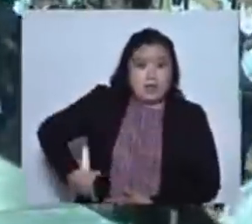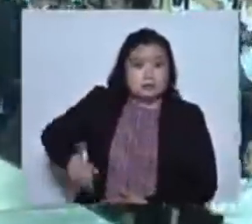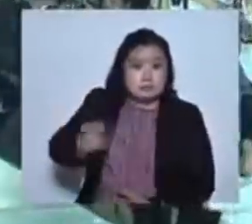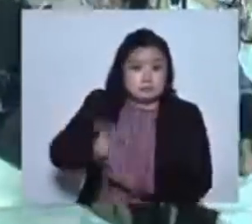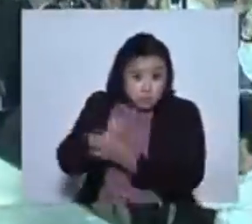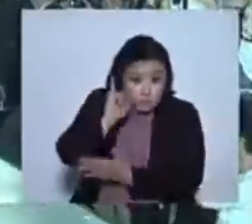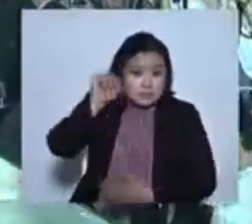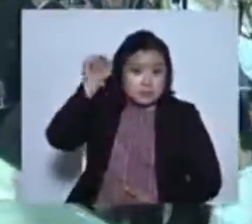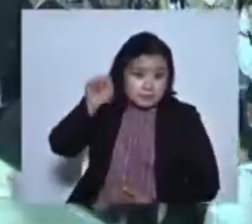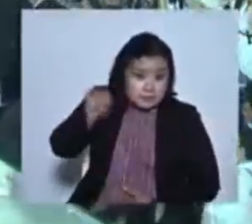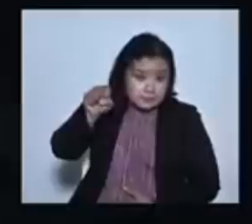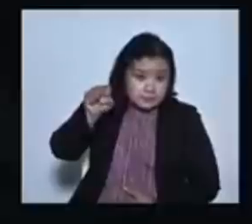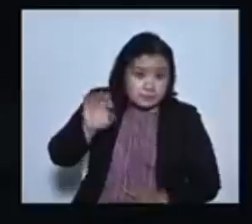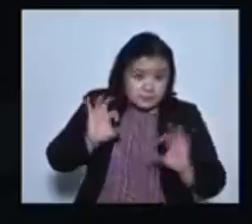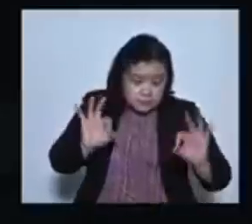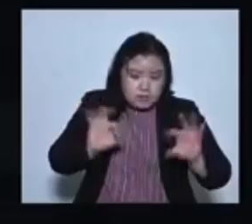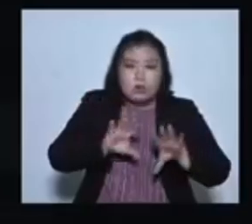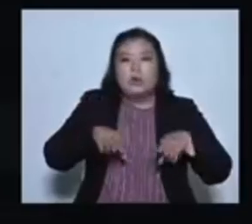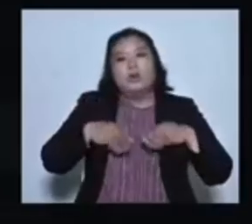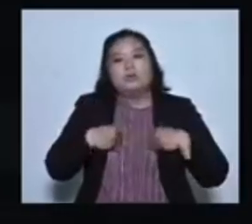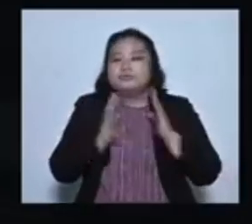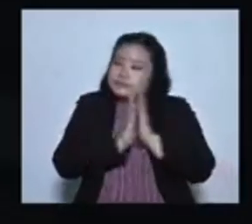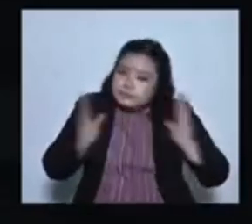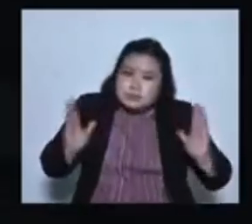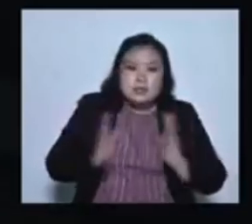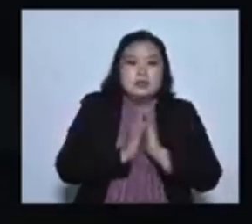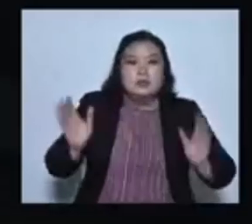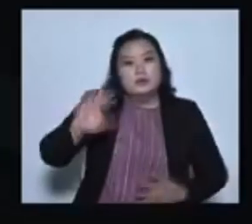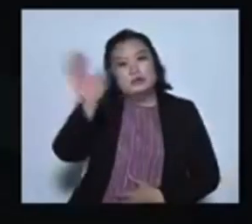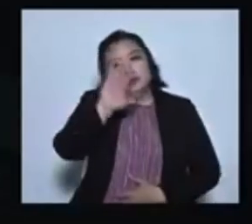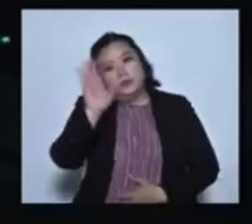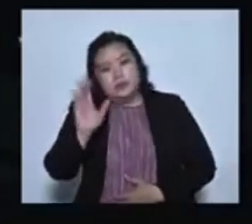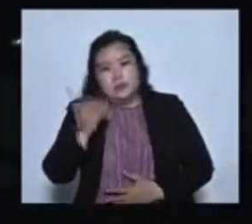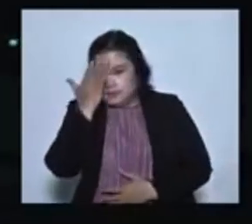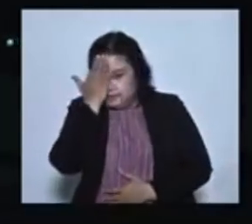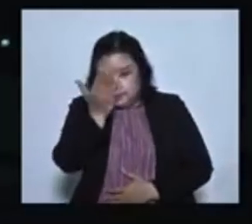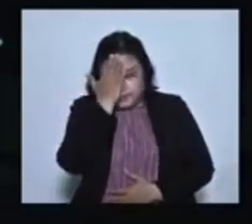ไม่ขอบคุณนะครับขอบคุณทุกคนขอบคุณทุกกำลังใจสวัสดีครับ